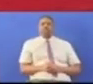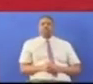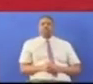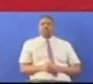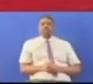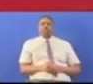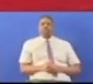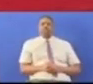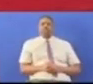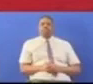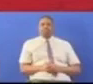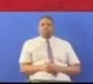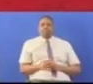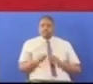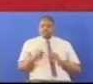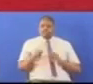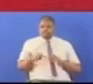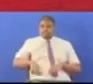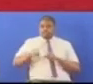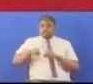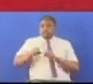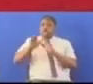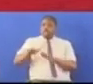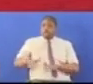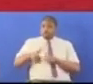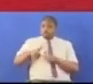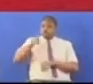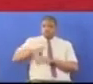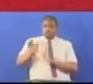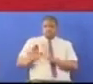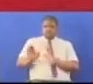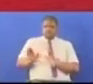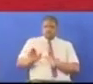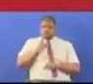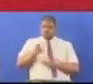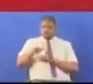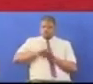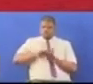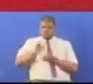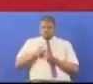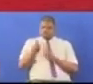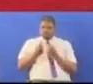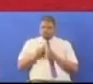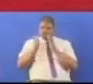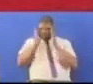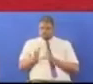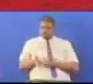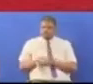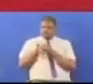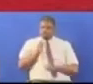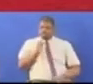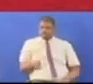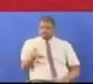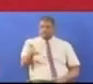ya bunge hayajaguswa ndio hoja ya msingi niliyotaka kuizungumza mheshimiwa naibu